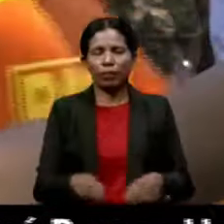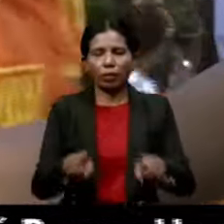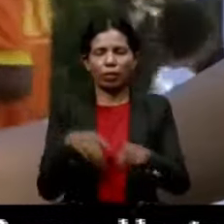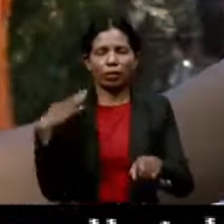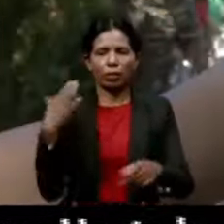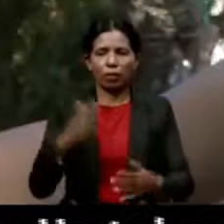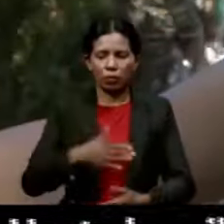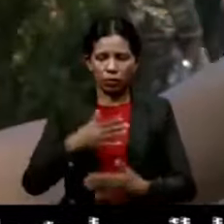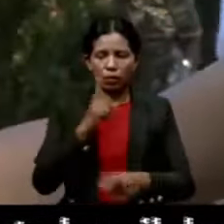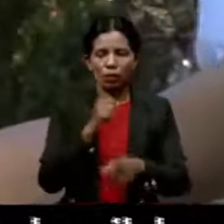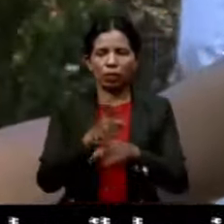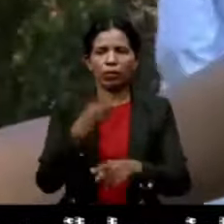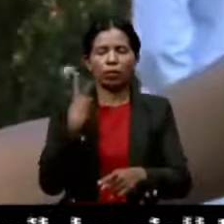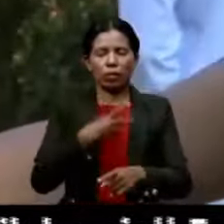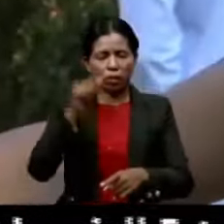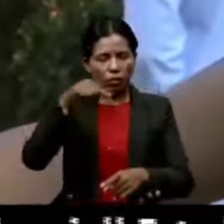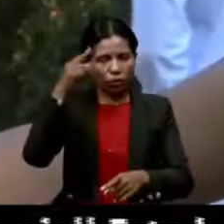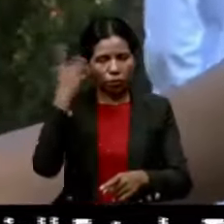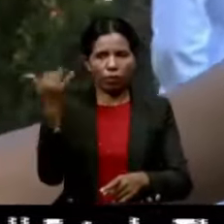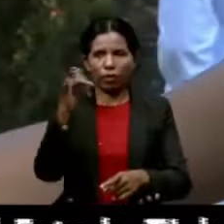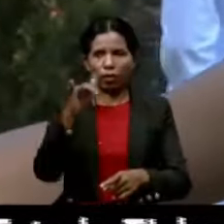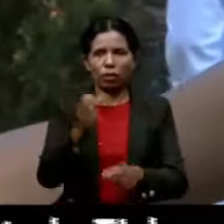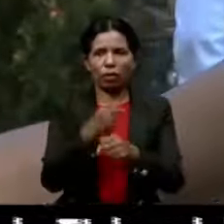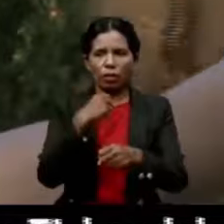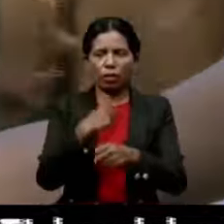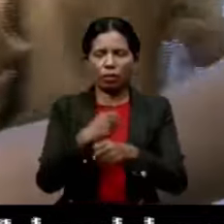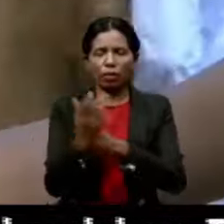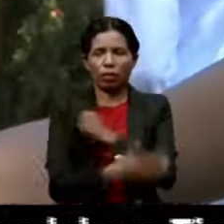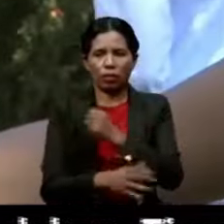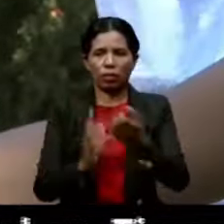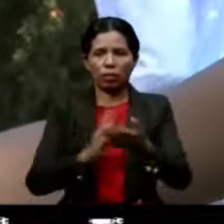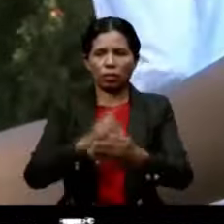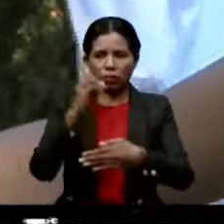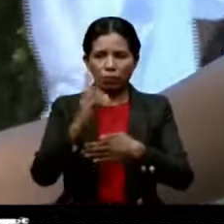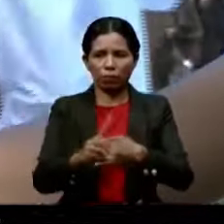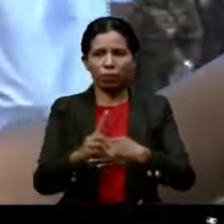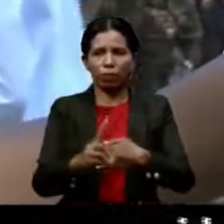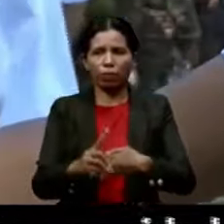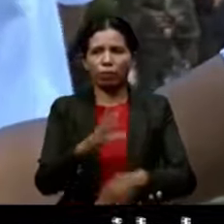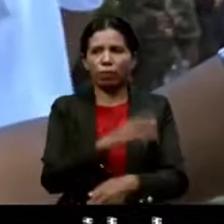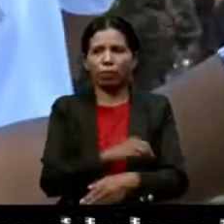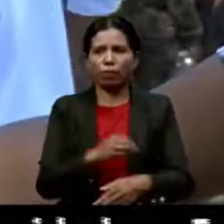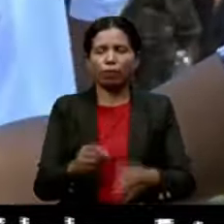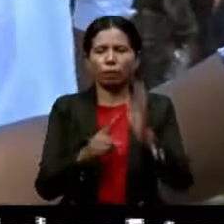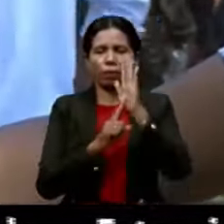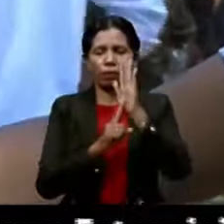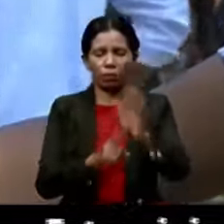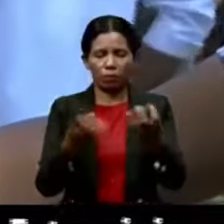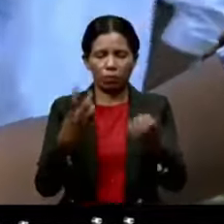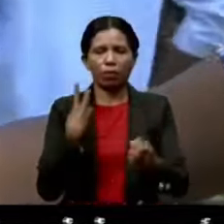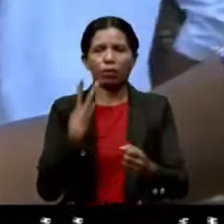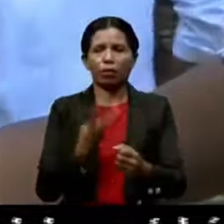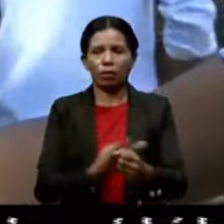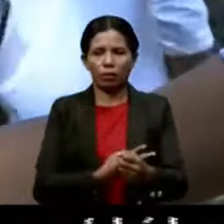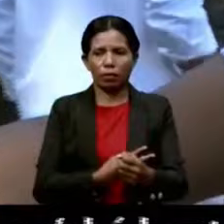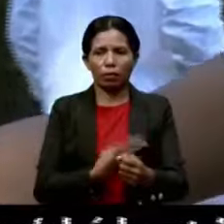ida konten di tebes wa hira tene governo sira haloona tene rain desenvolvimento no haturuna buat barak iha itania